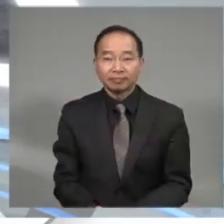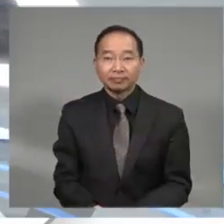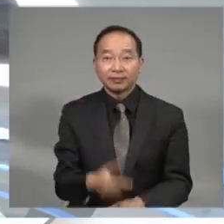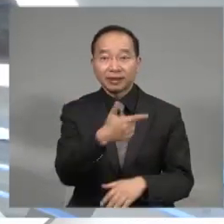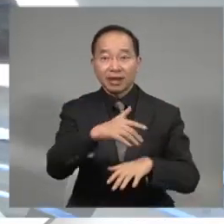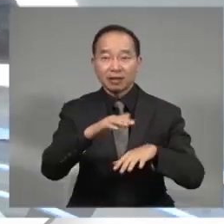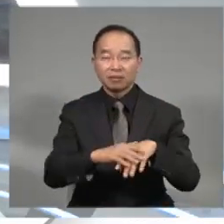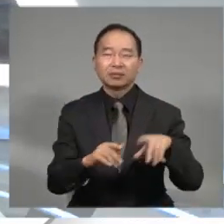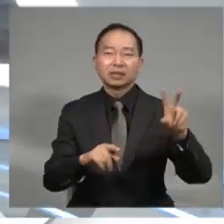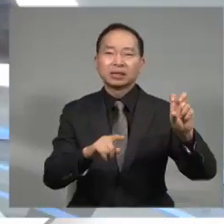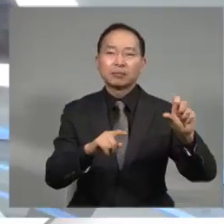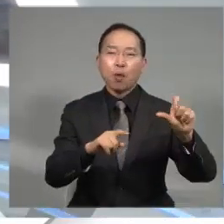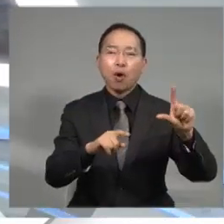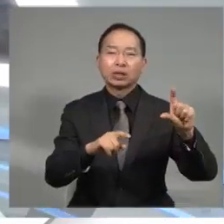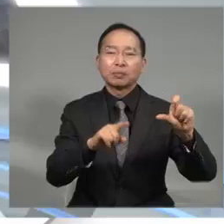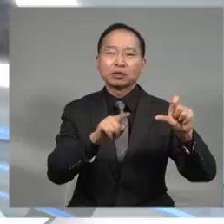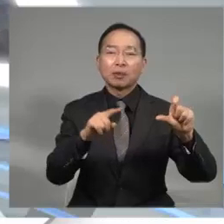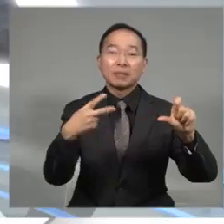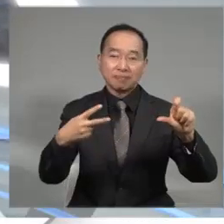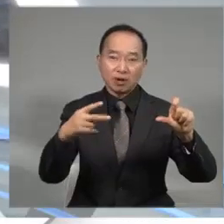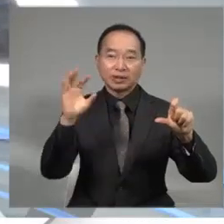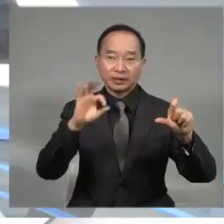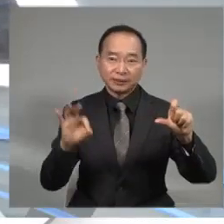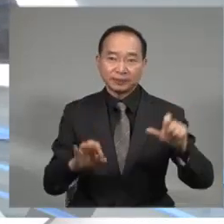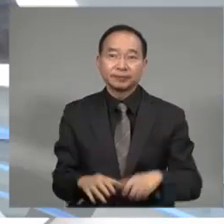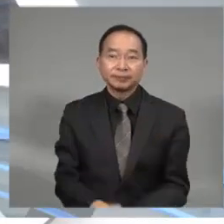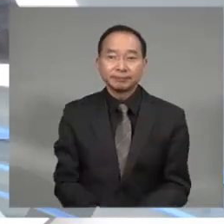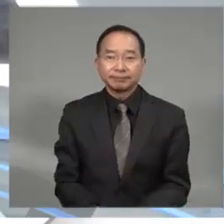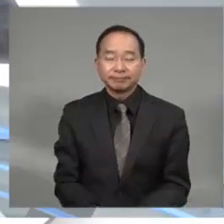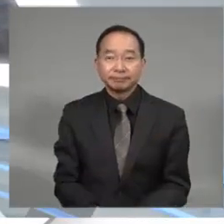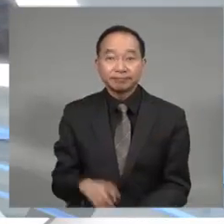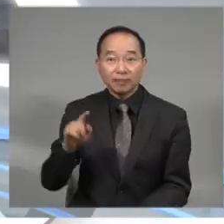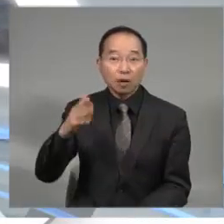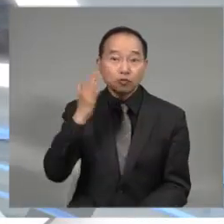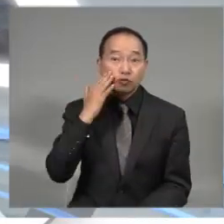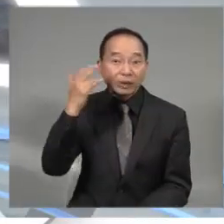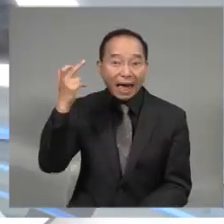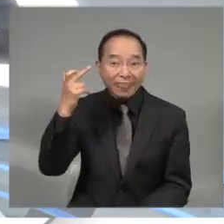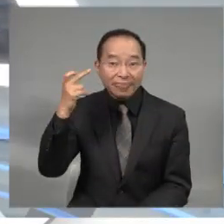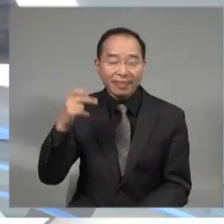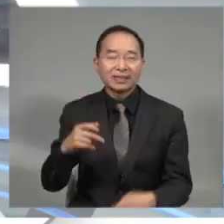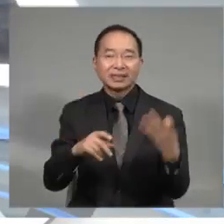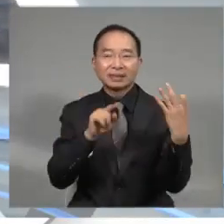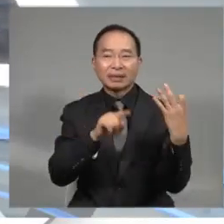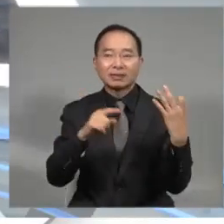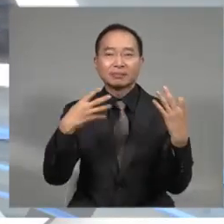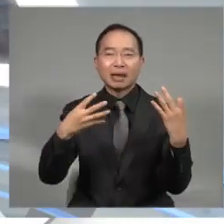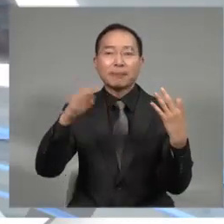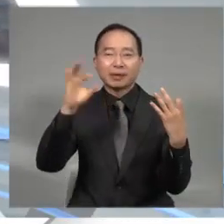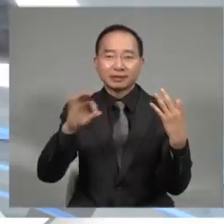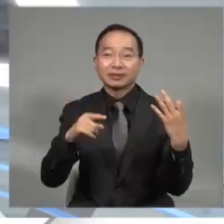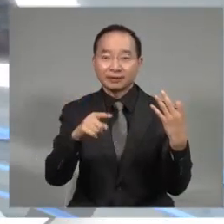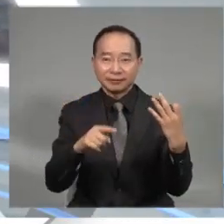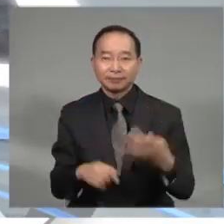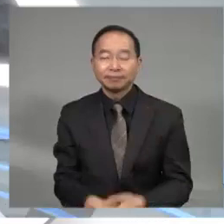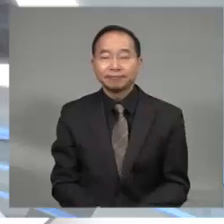대전은 15.2% 기록하고 있습니다. 다음 울산입니다. 울산은 14.4% 기록하고